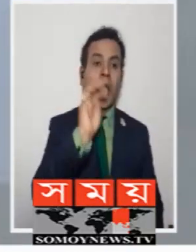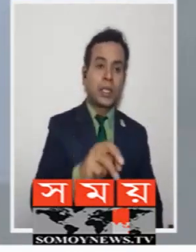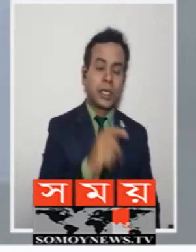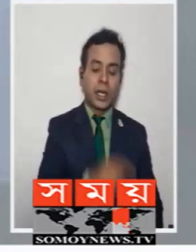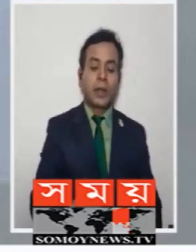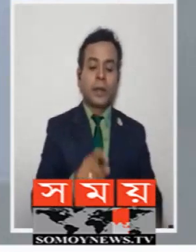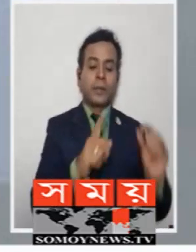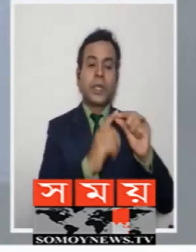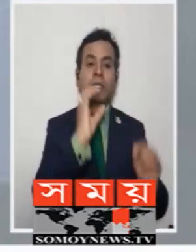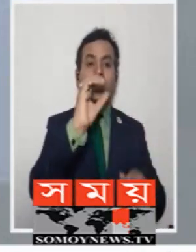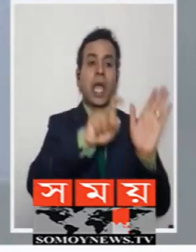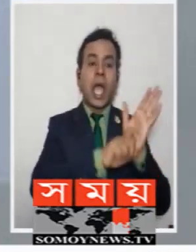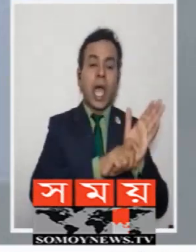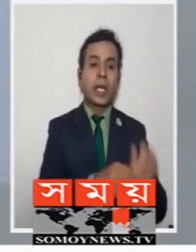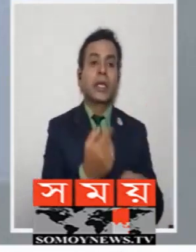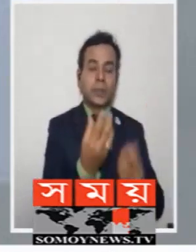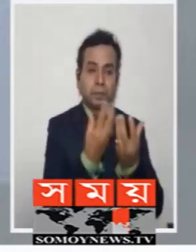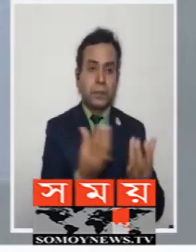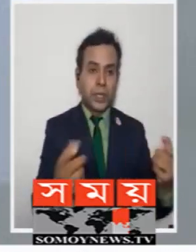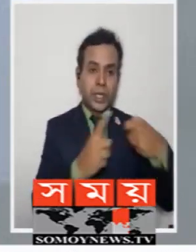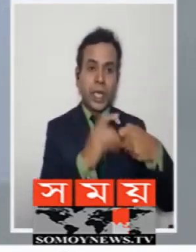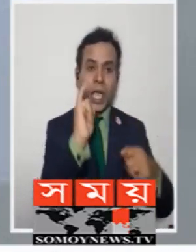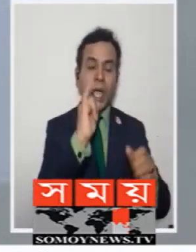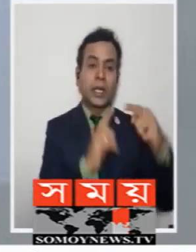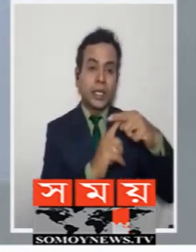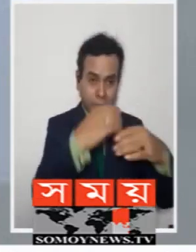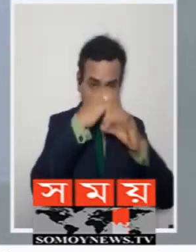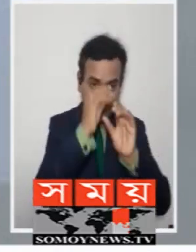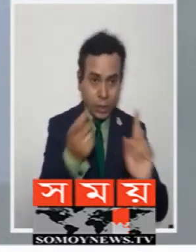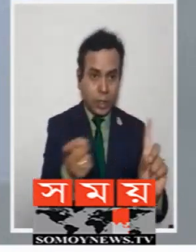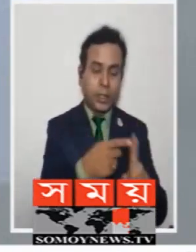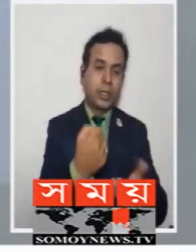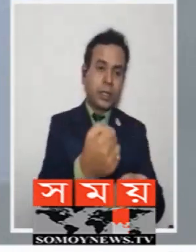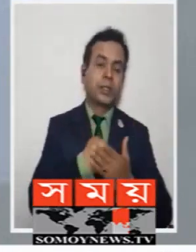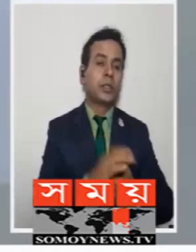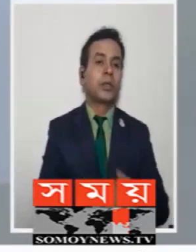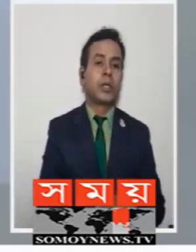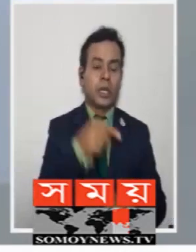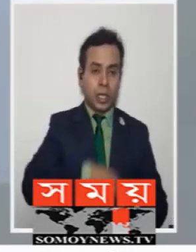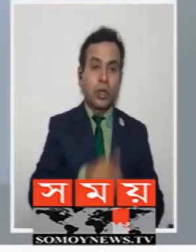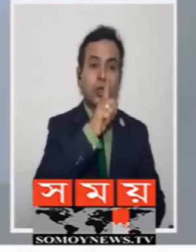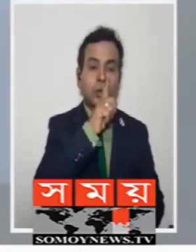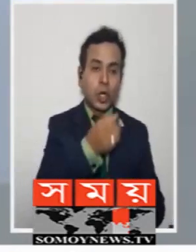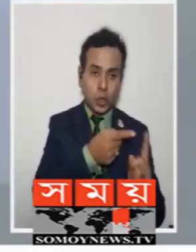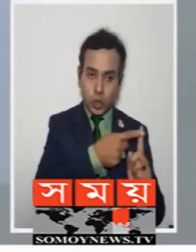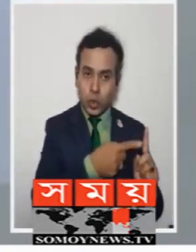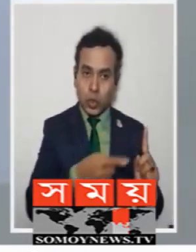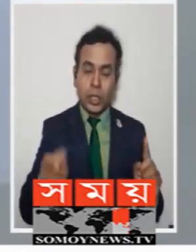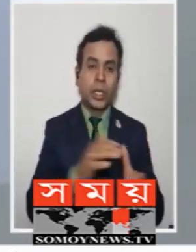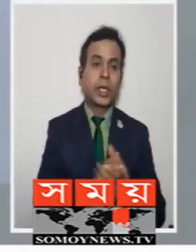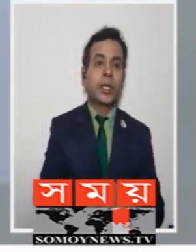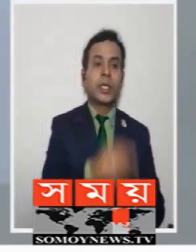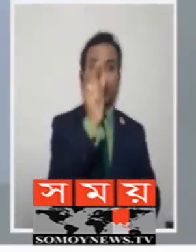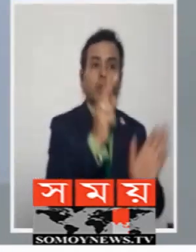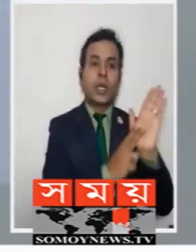আমি আরো উল্লেখ করতে চাই যে আমাদের এই রমজানের শুরু থেকেই ইউএনএফপিএ যে আন্তর্জাতিক সংস্থা আছে,